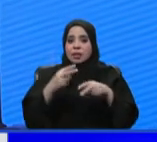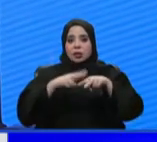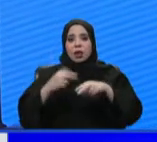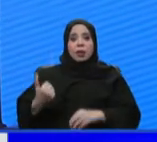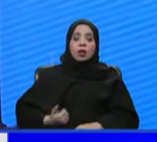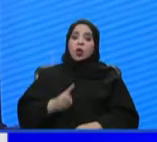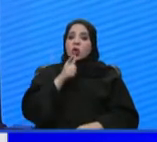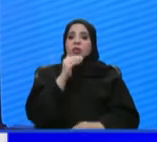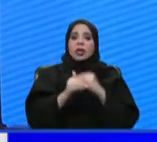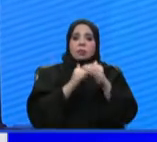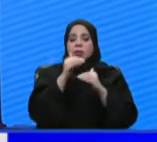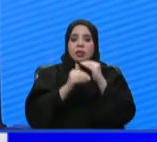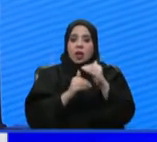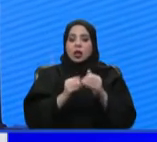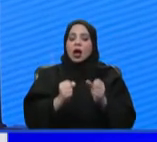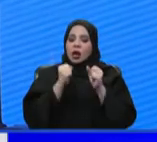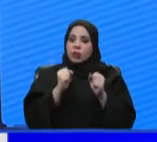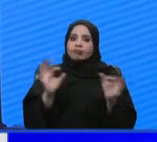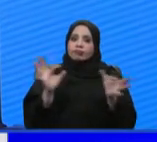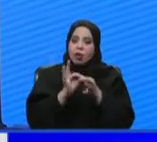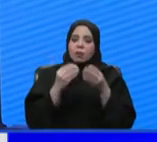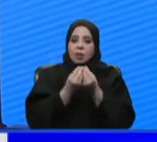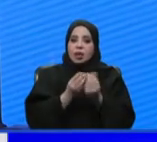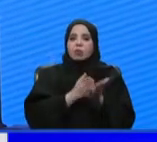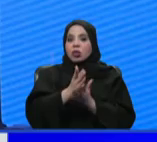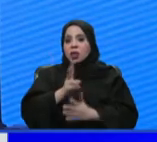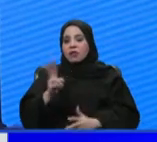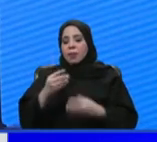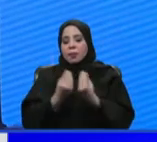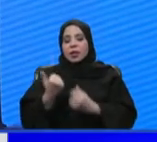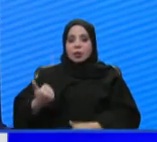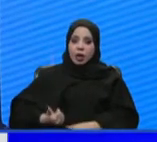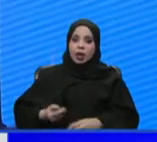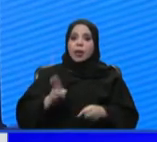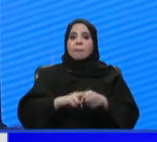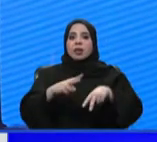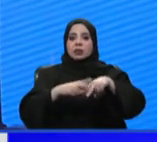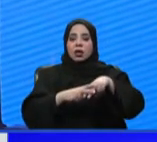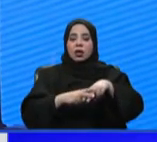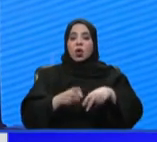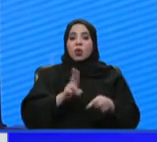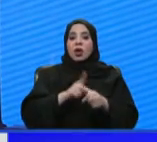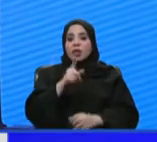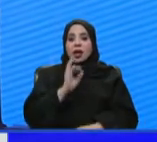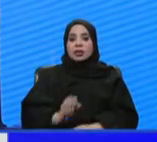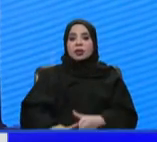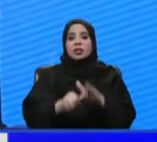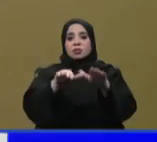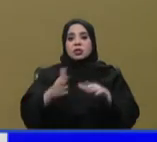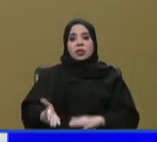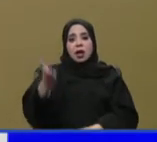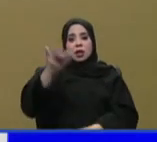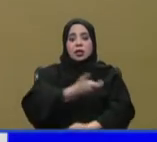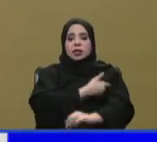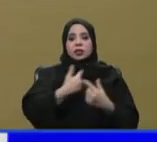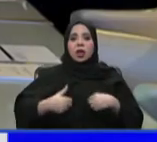وبما ينعكس على تنمية العلاقات بمختلف الأصعدة بين مملكة البحرين ودولة إسرائيل. وأكد رئيس المجلس الأعلى